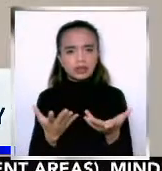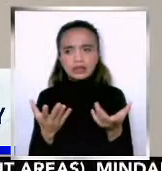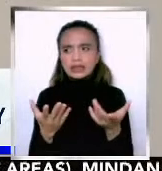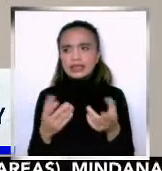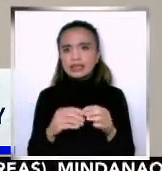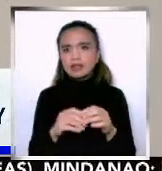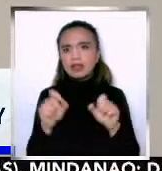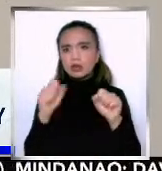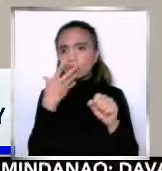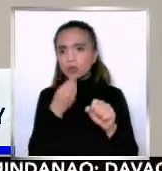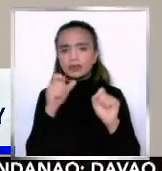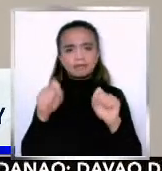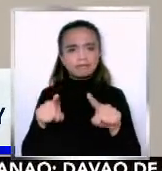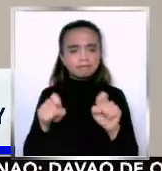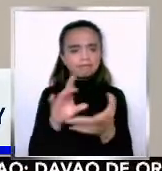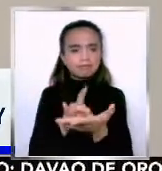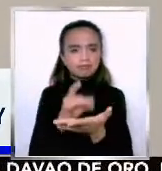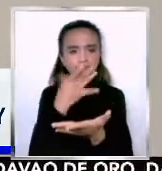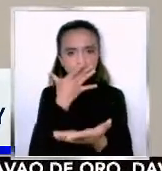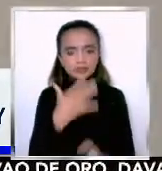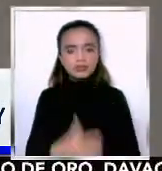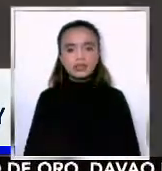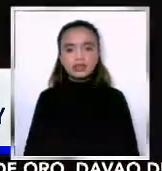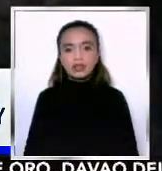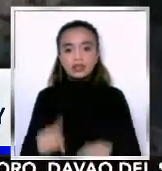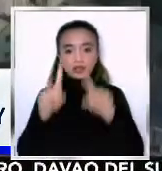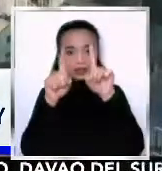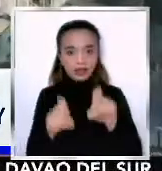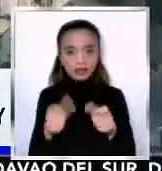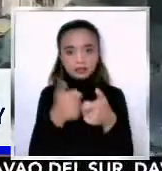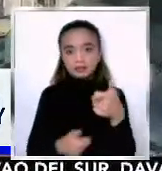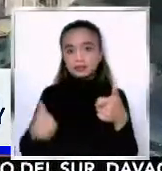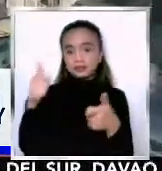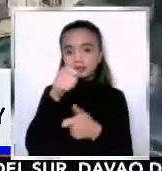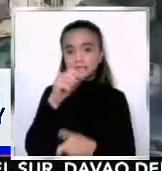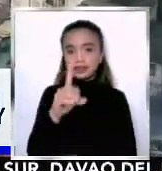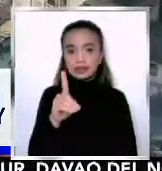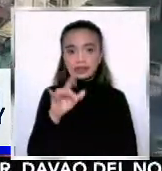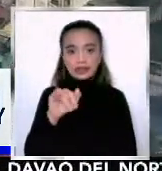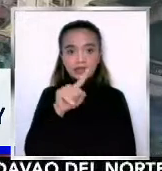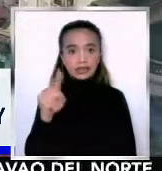natin. Ayon naman kay Testing Czar Secretary Vince Dizon, hindi pa kailangan sa